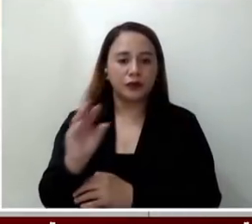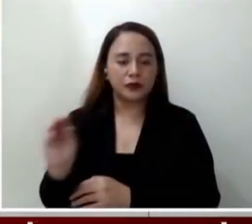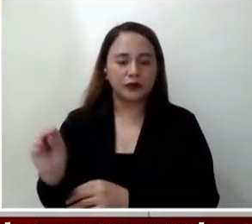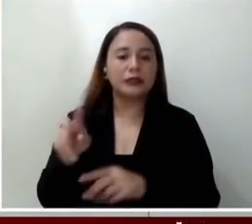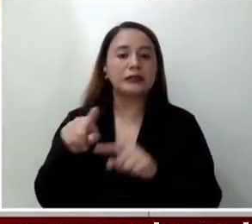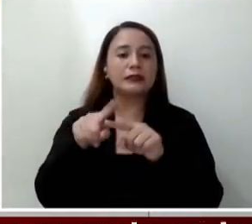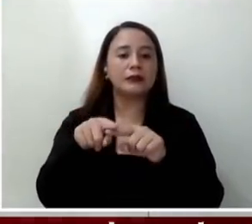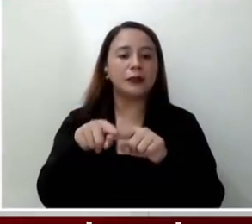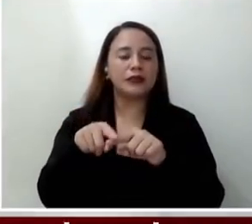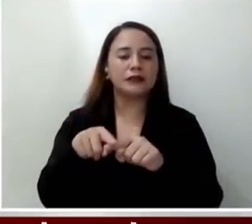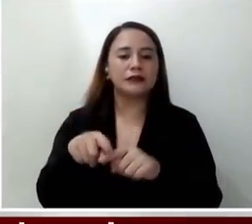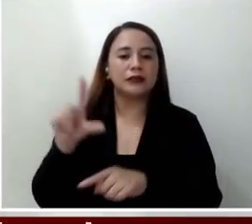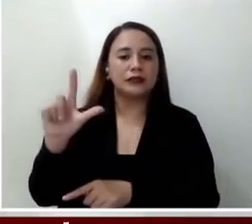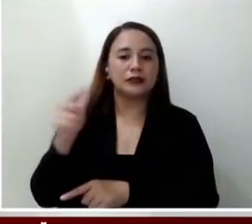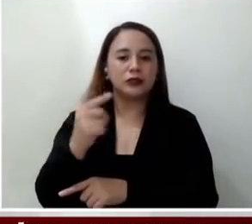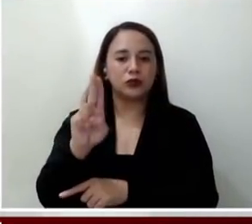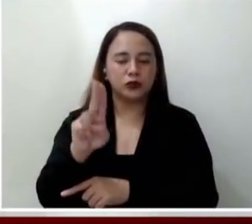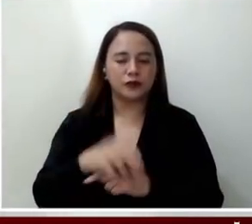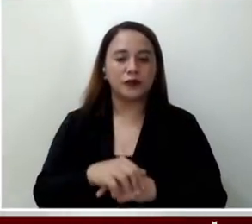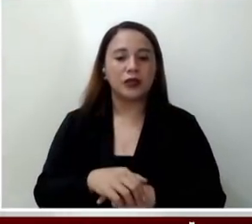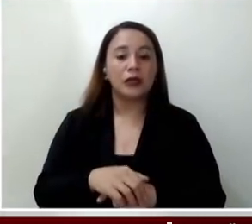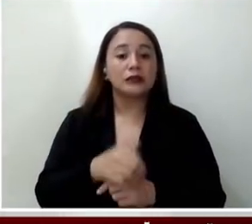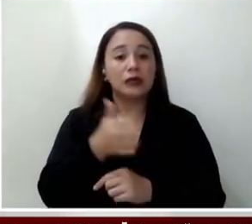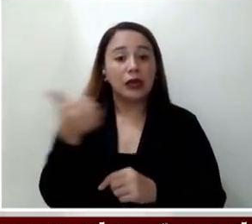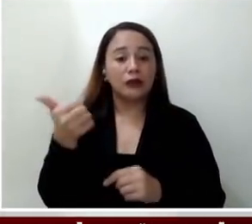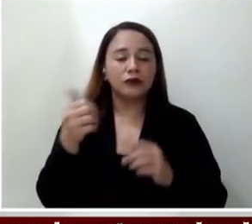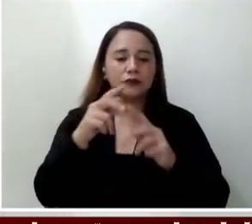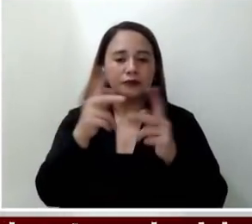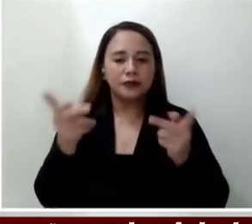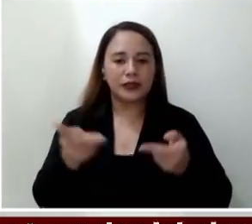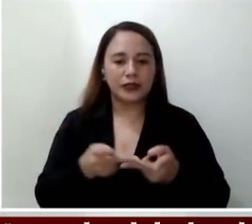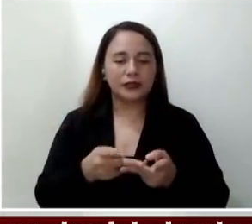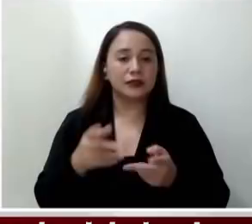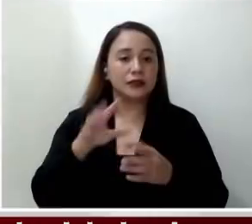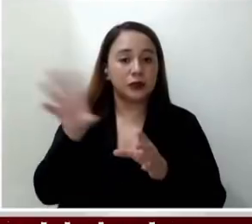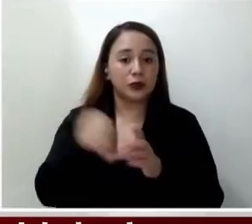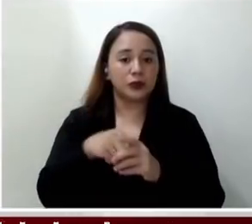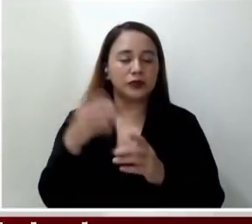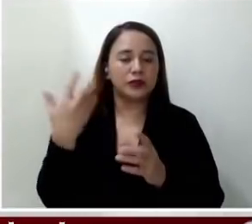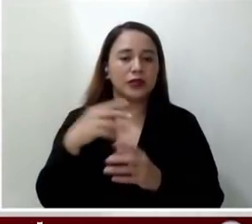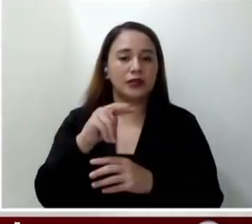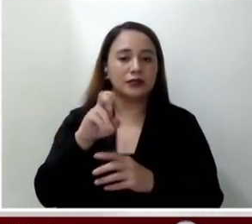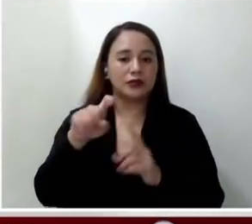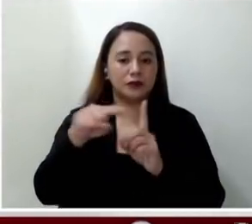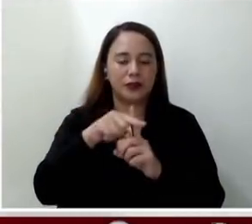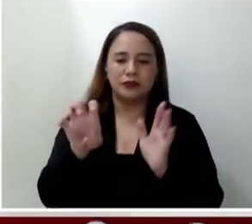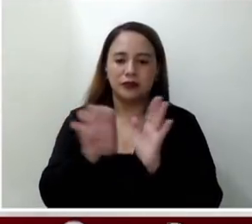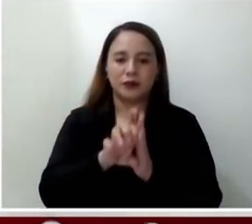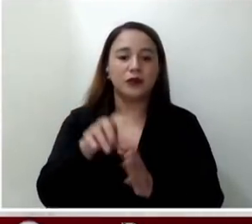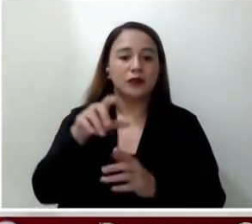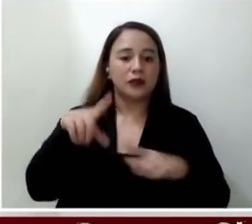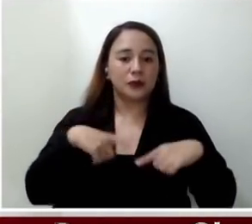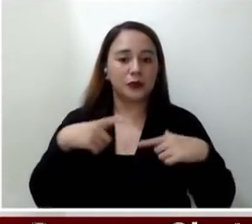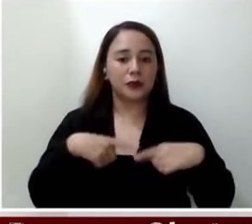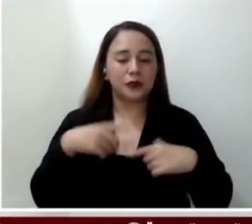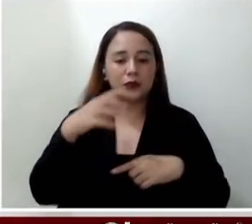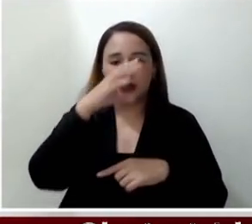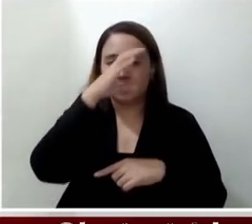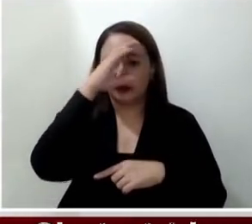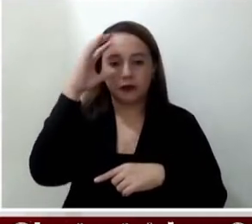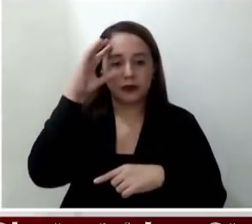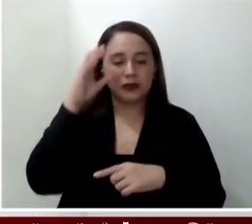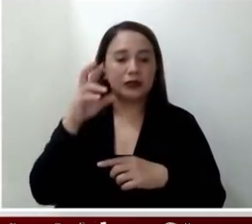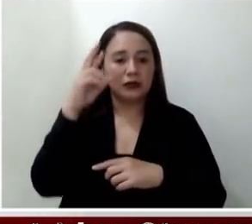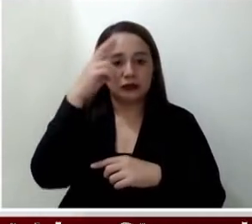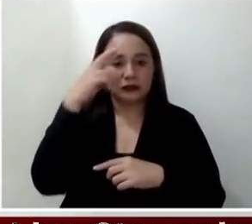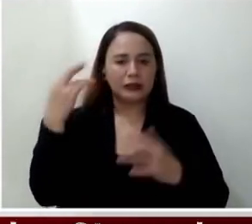sa lokal na pamahalaan. Ang ilang lugar naman na kasama noon sa NCR Plus tulad ng Laguna, Cavite at Rizal, GCQ pa rin